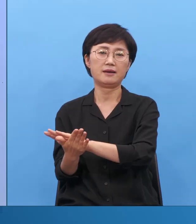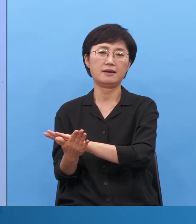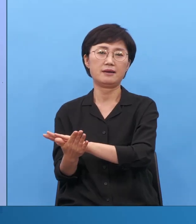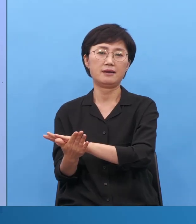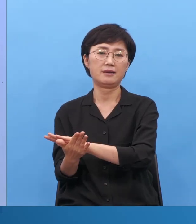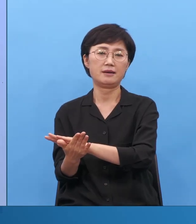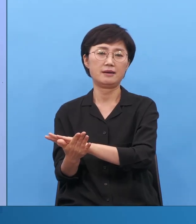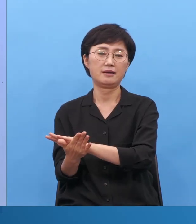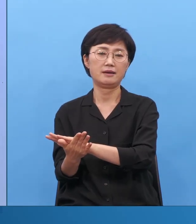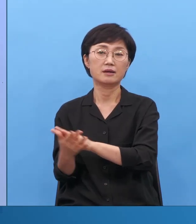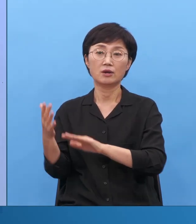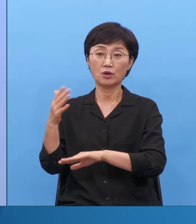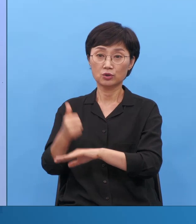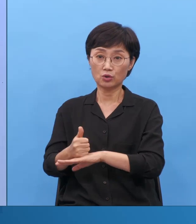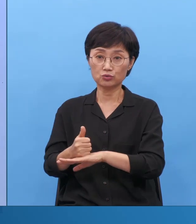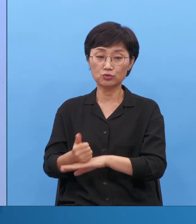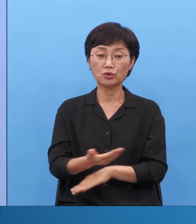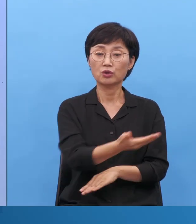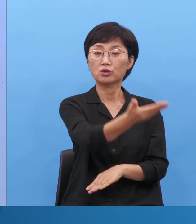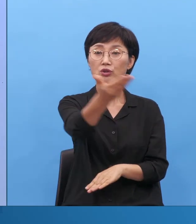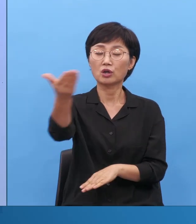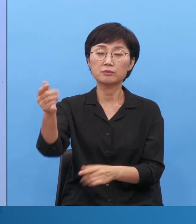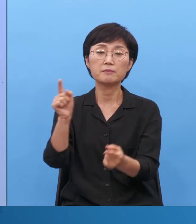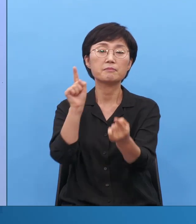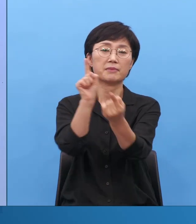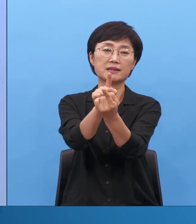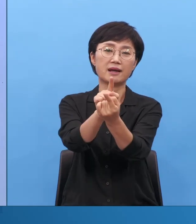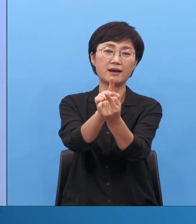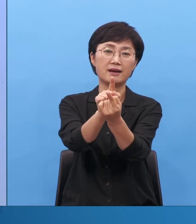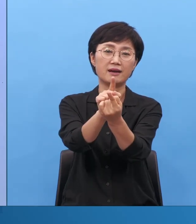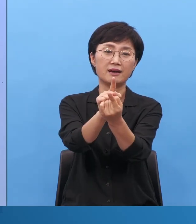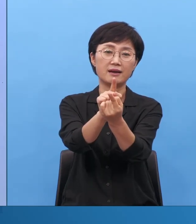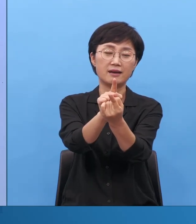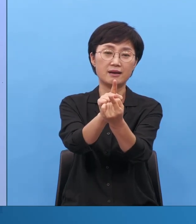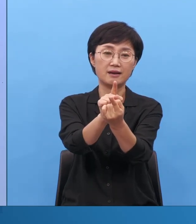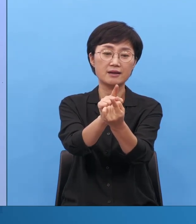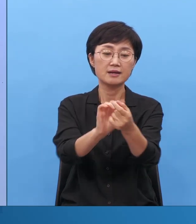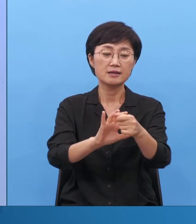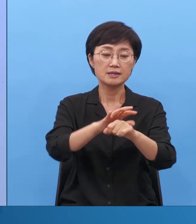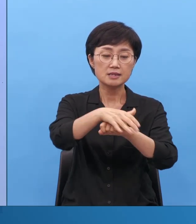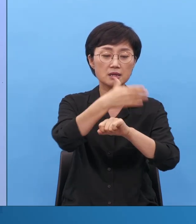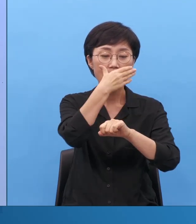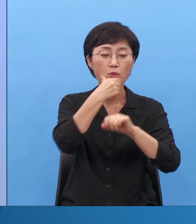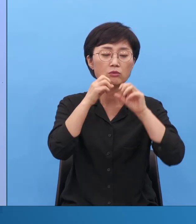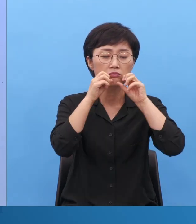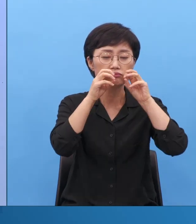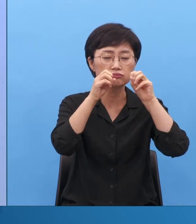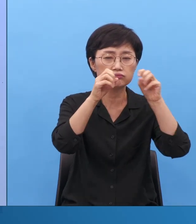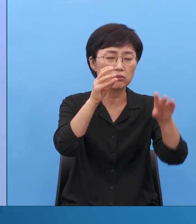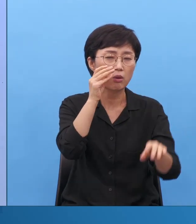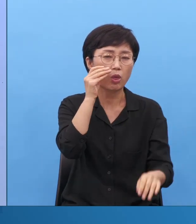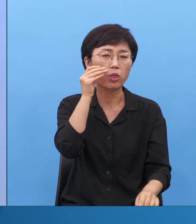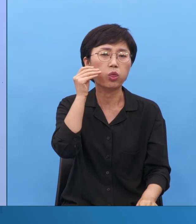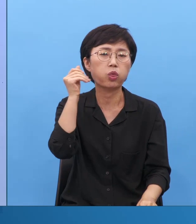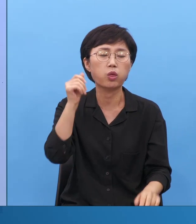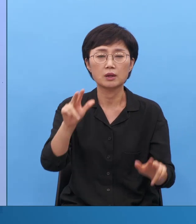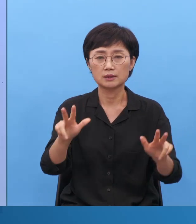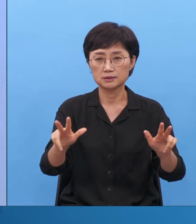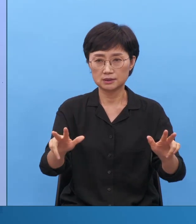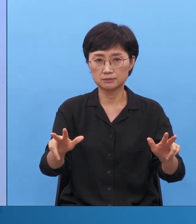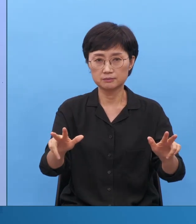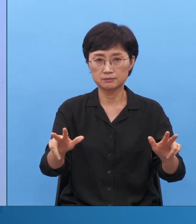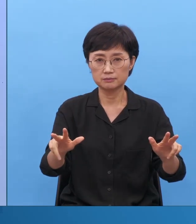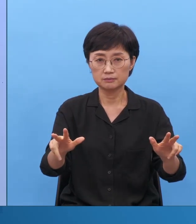만나서 세계복음 하도록 바꿔놨어요. He changed my life to meet you and to do world evangelization. 지금